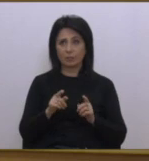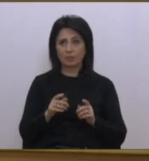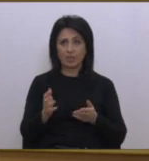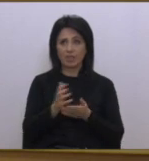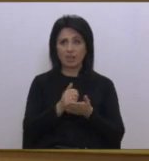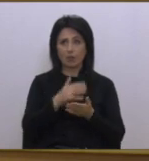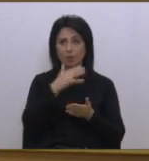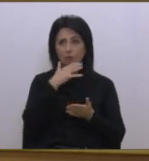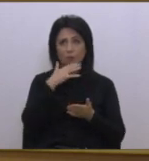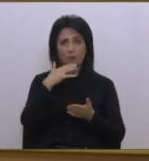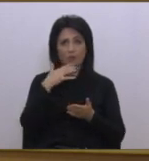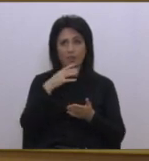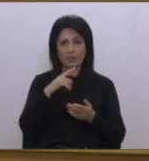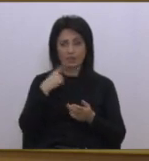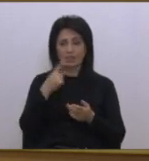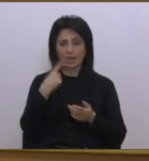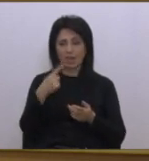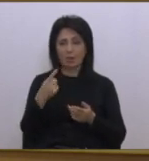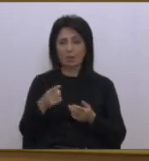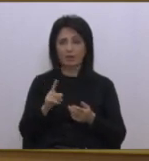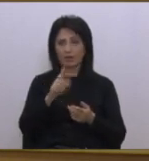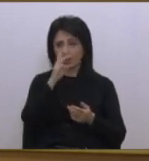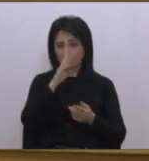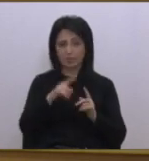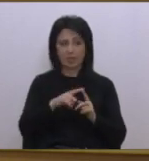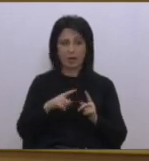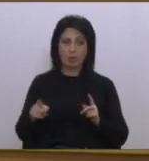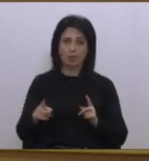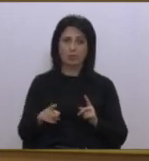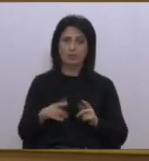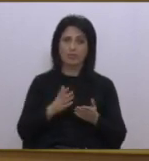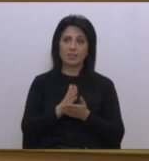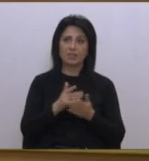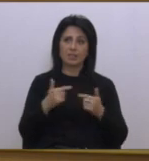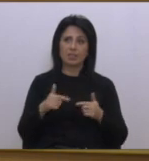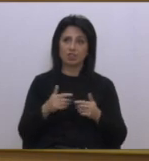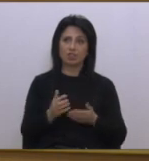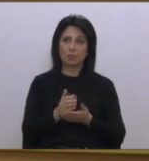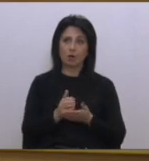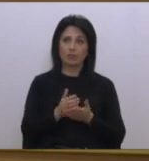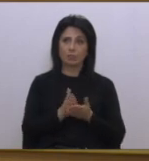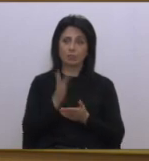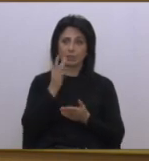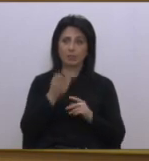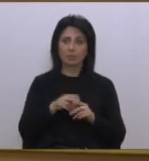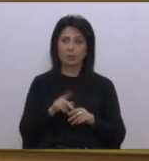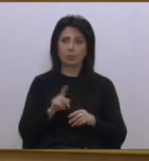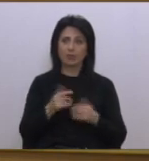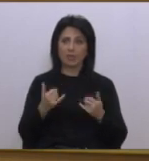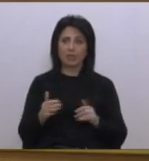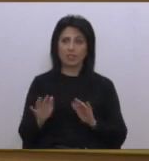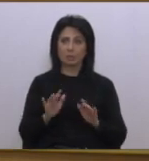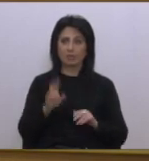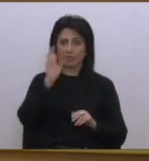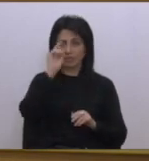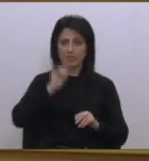დააგროვოს ბევრი წლები, ვთქვათ, ან გარკვეული თვეების რაოდენობა სტაჟის მოგროვების მიზნით, იმიტომ რომ დღეს მოქმედი